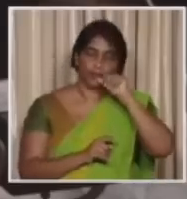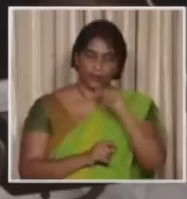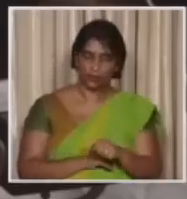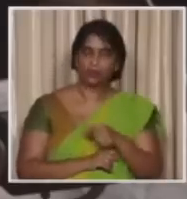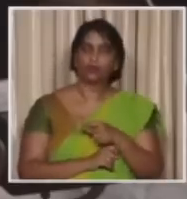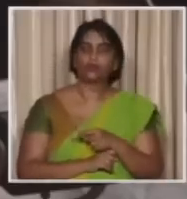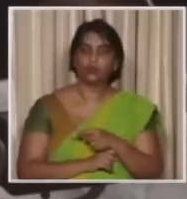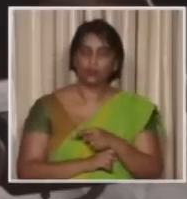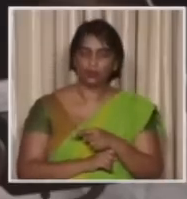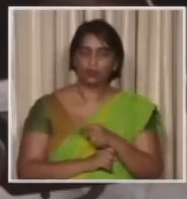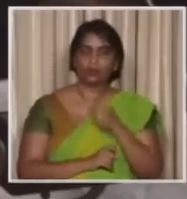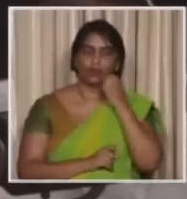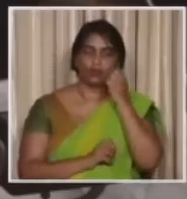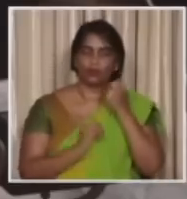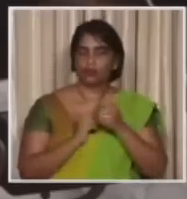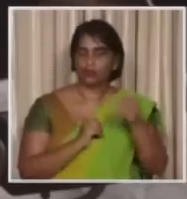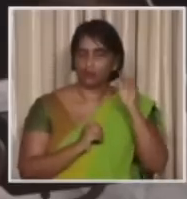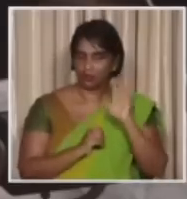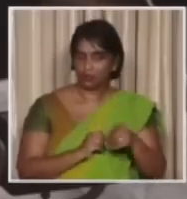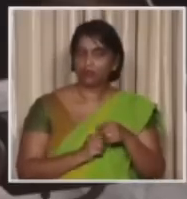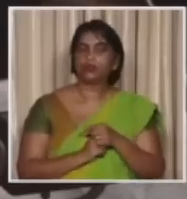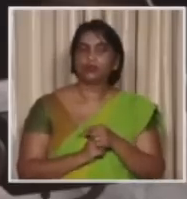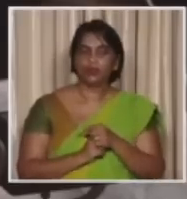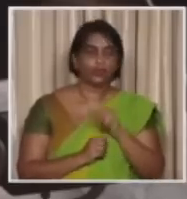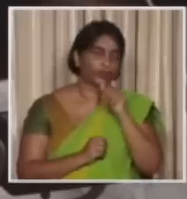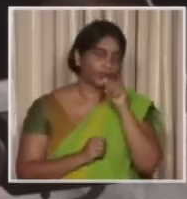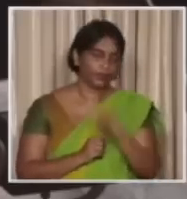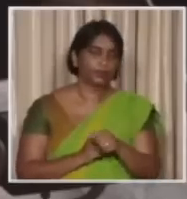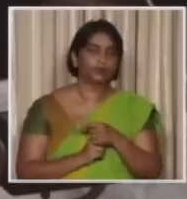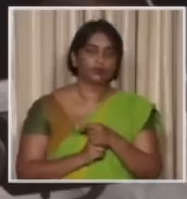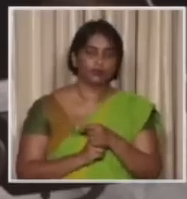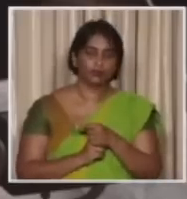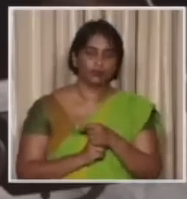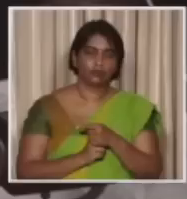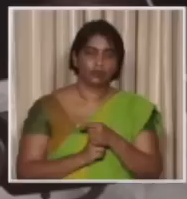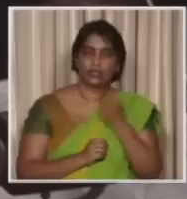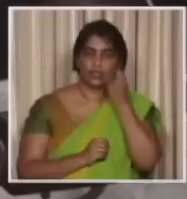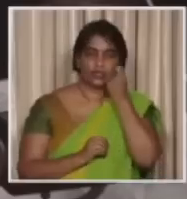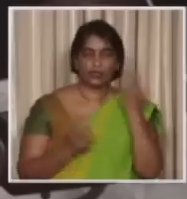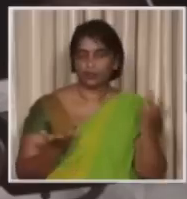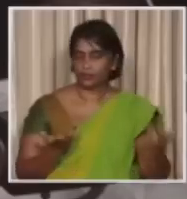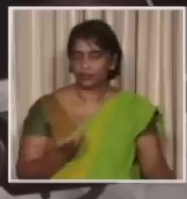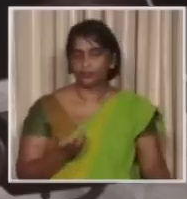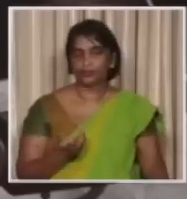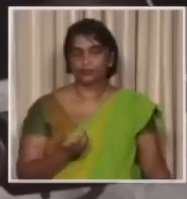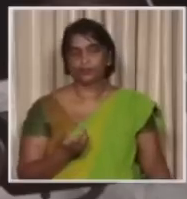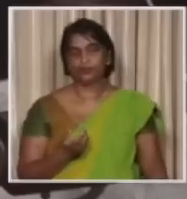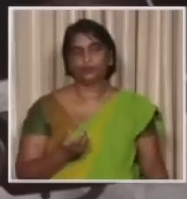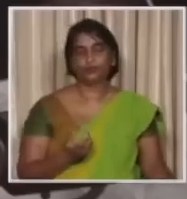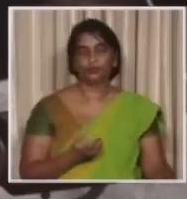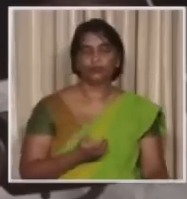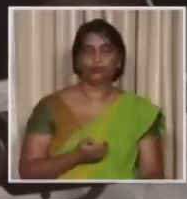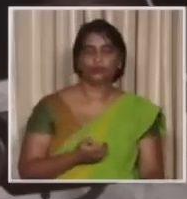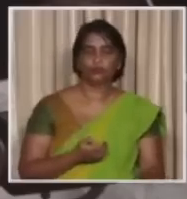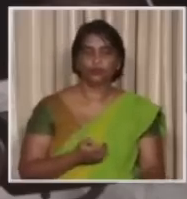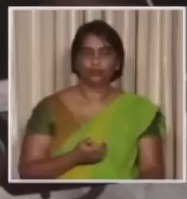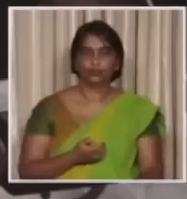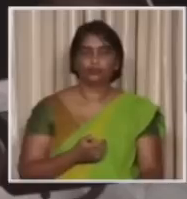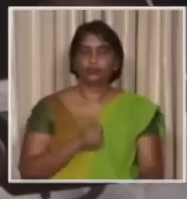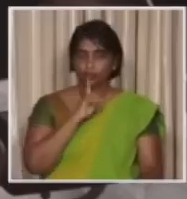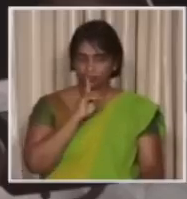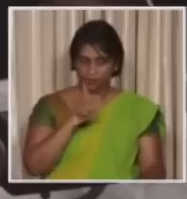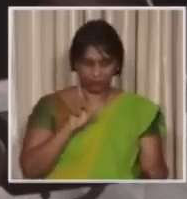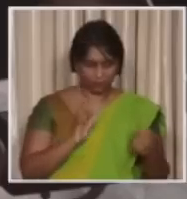අනිවාර්යෙන් උද්ගත වන බවට කිසිම සැකයක් නැහැ. අනික මේක කිව යුතුයි